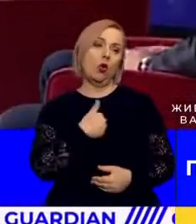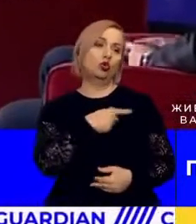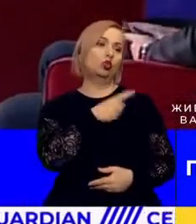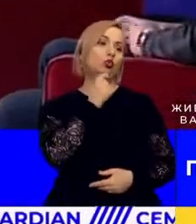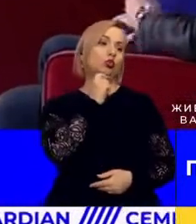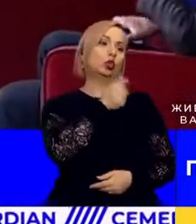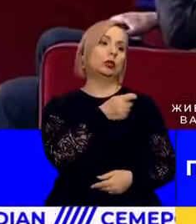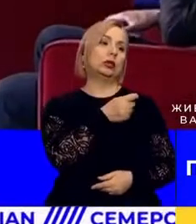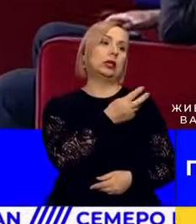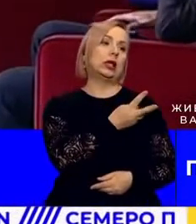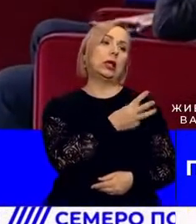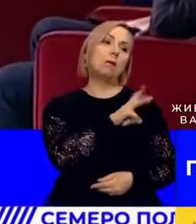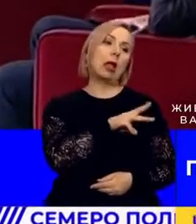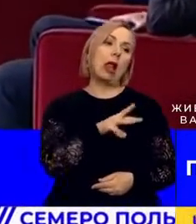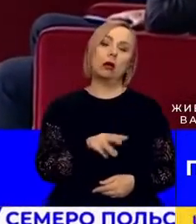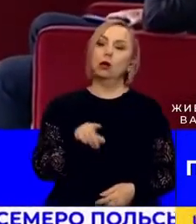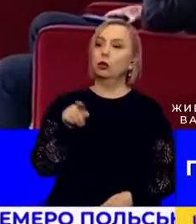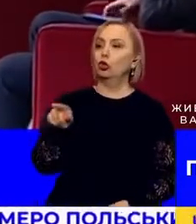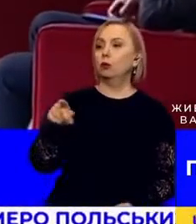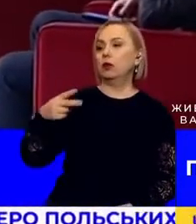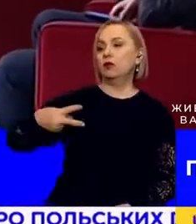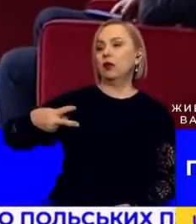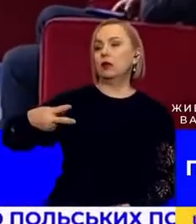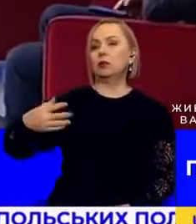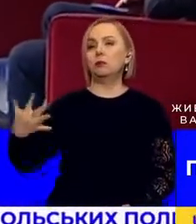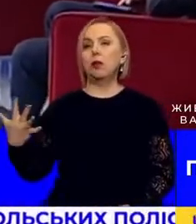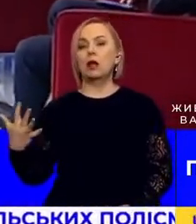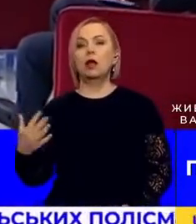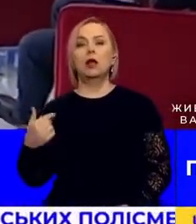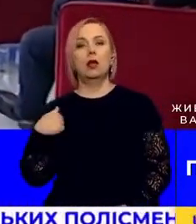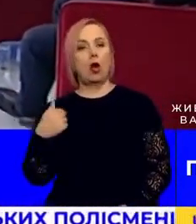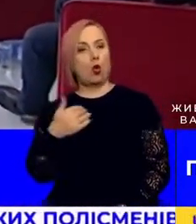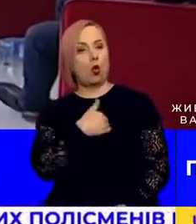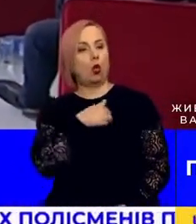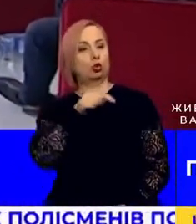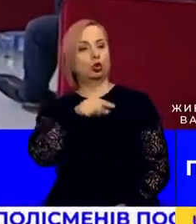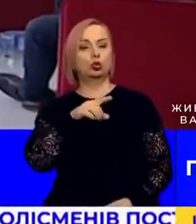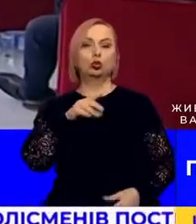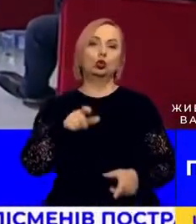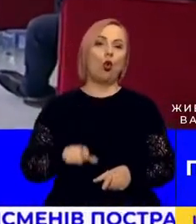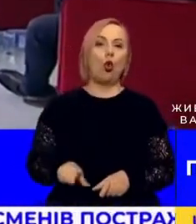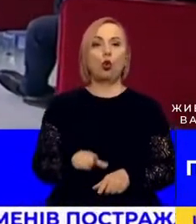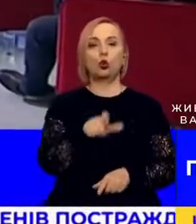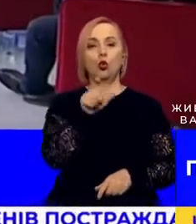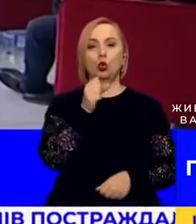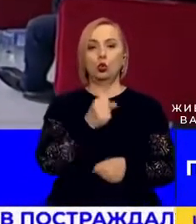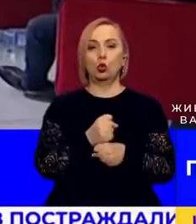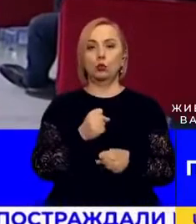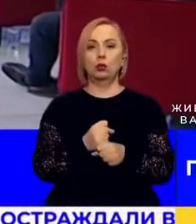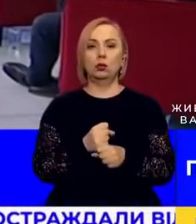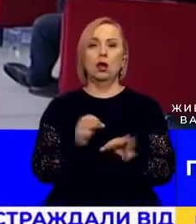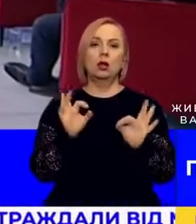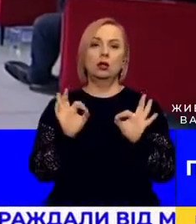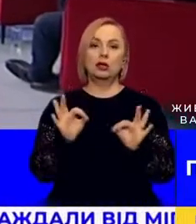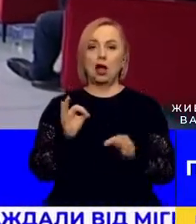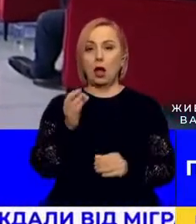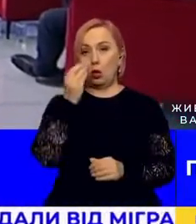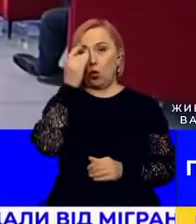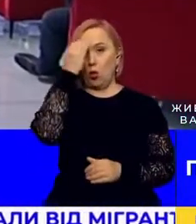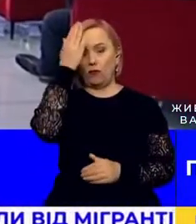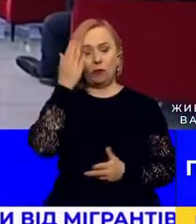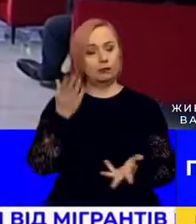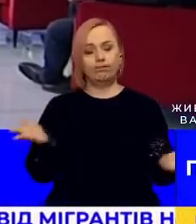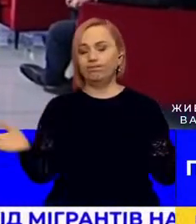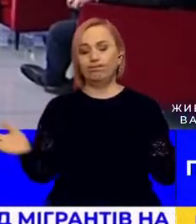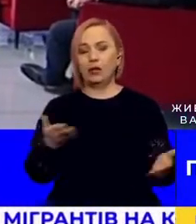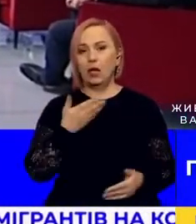тобі 2, а тобі 25, а хочу я робити цю дорогу, я буду це робити. Тому здорового глузду, на жаль, в цій історії ми не знайдемо. Ви сказали ключове,